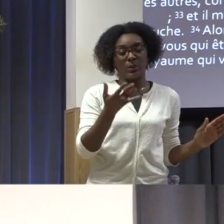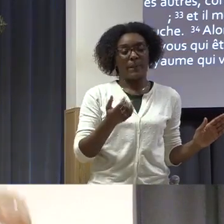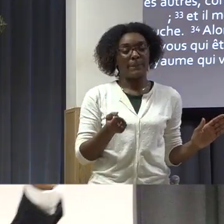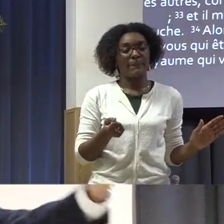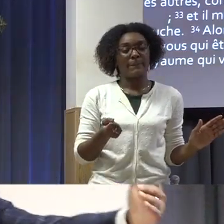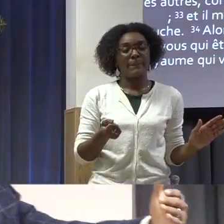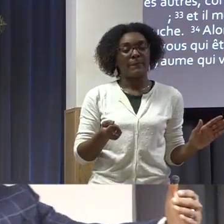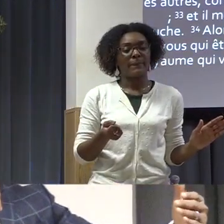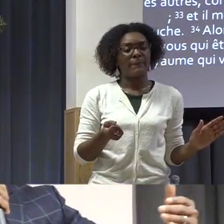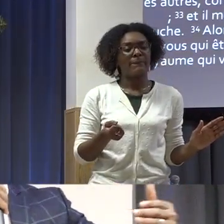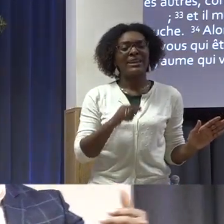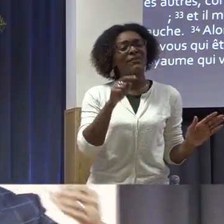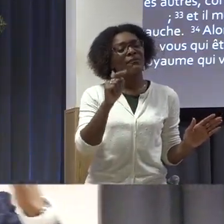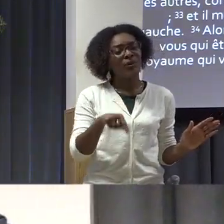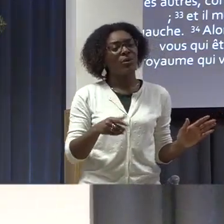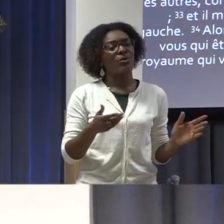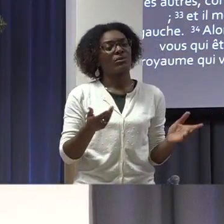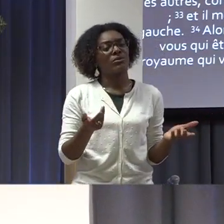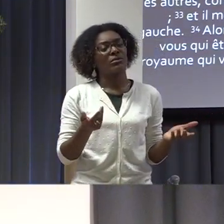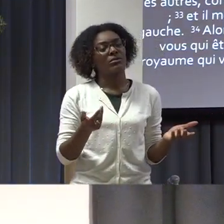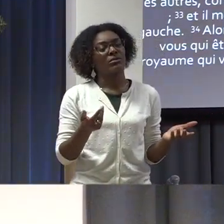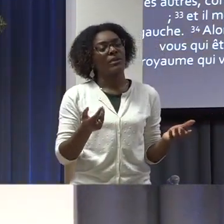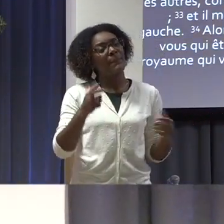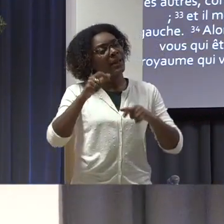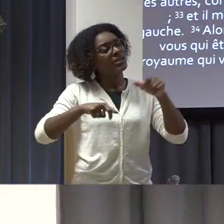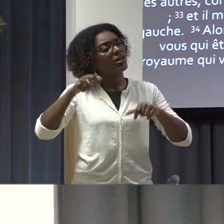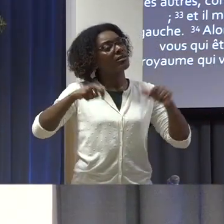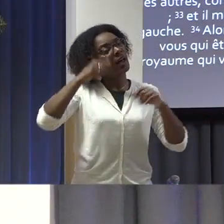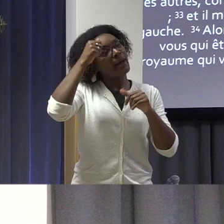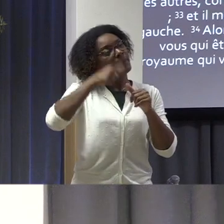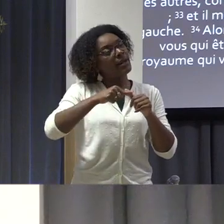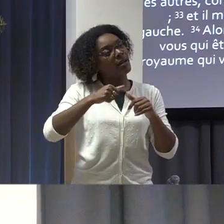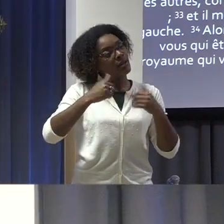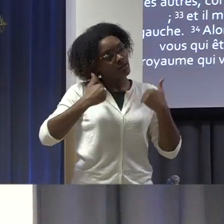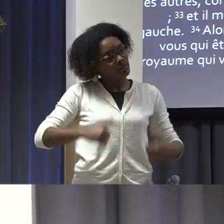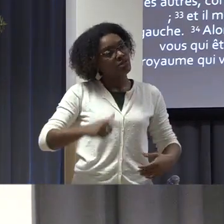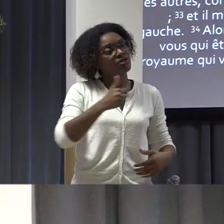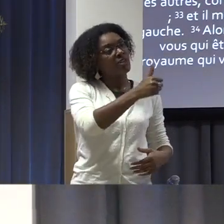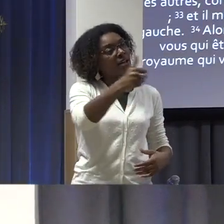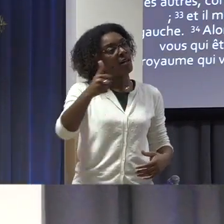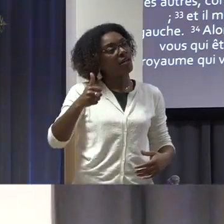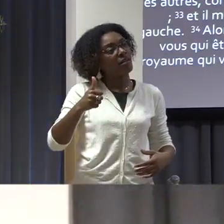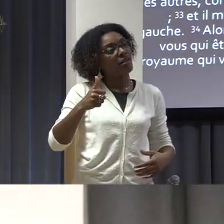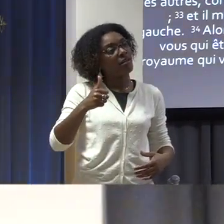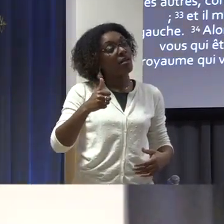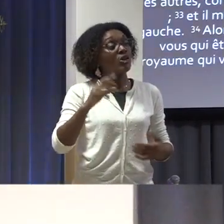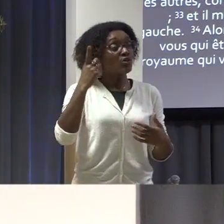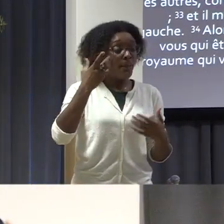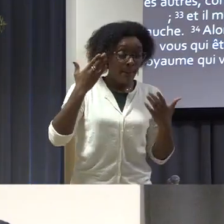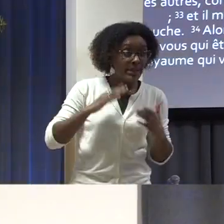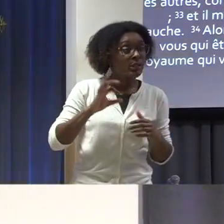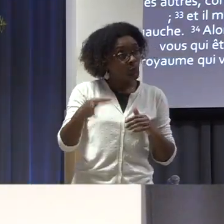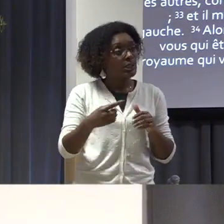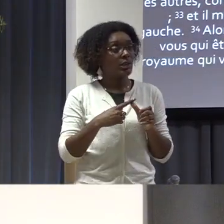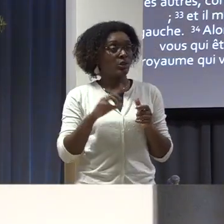lorsque nous nous sommes convertis dieu nous a bénis nous a donné un mariage nous a donné les enfants et puis